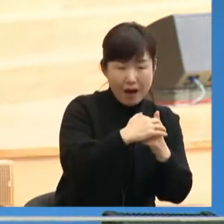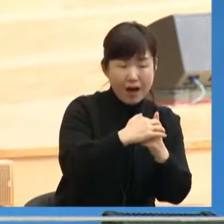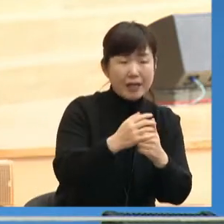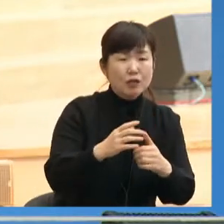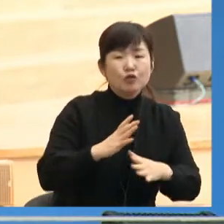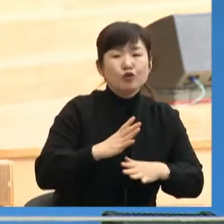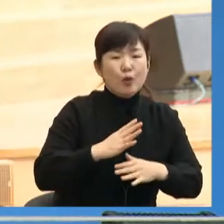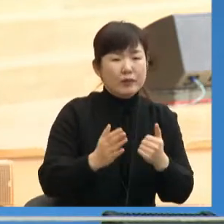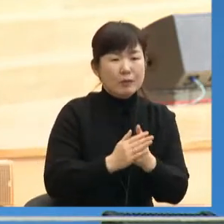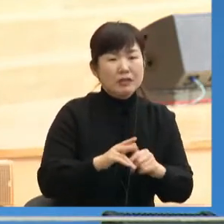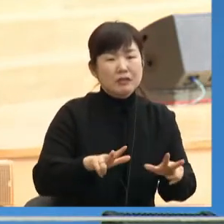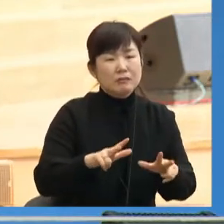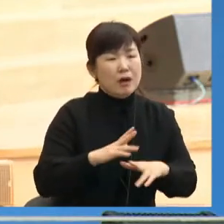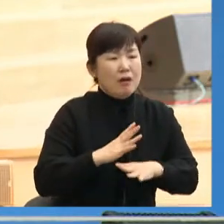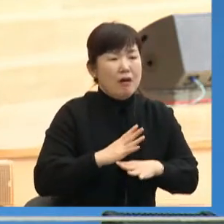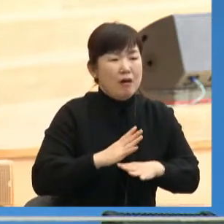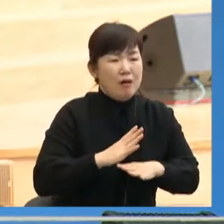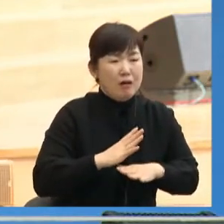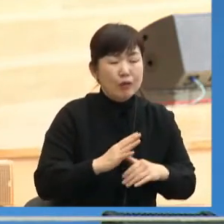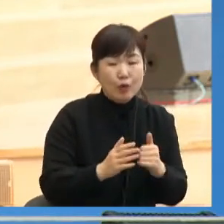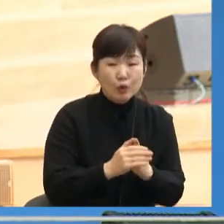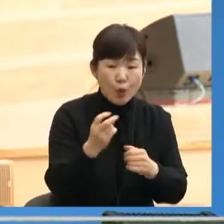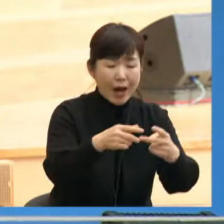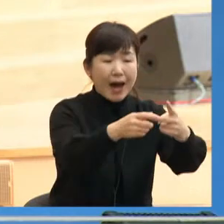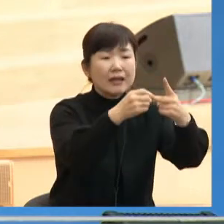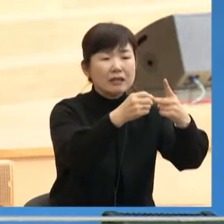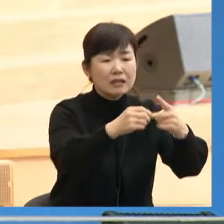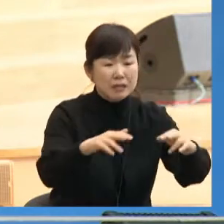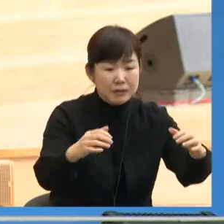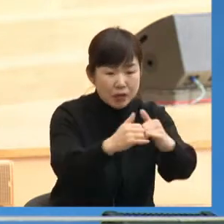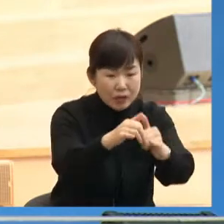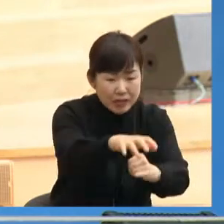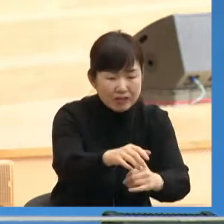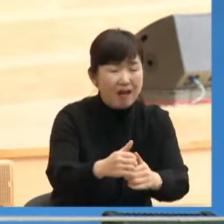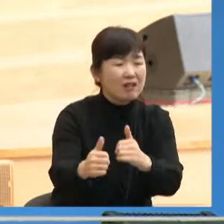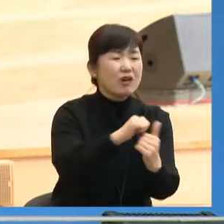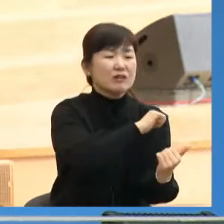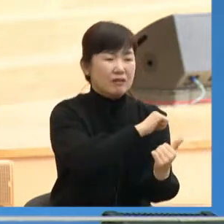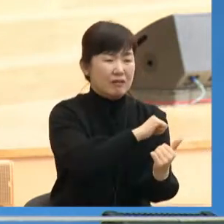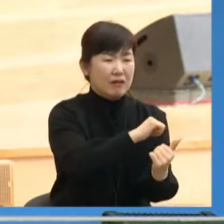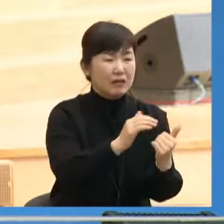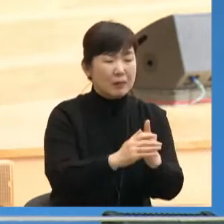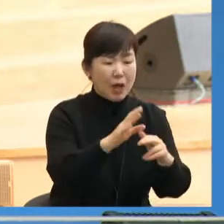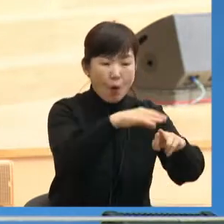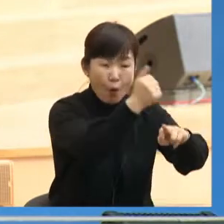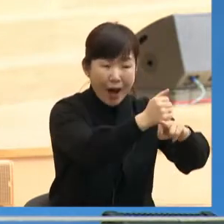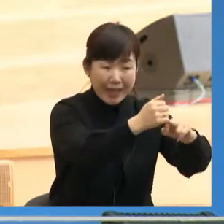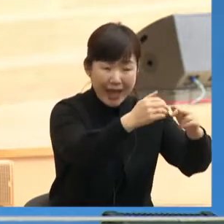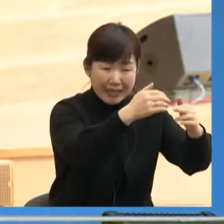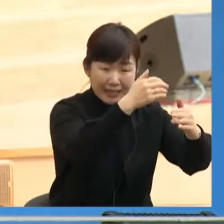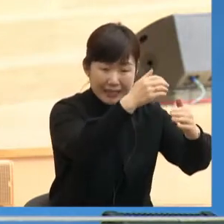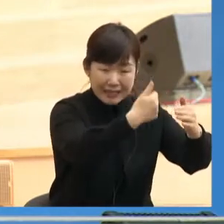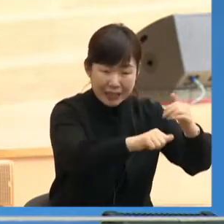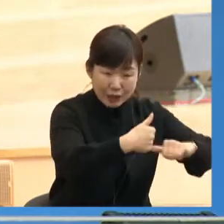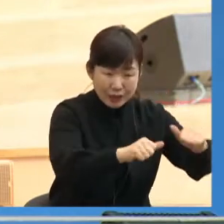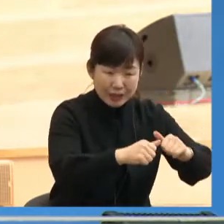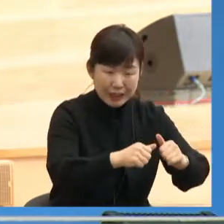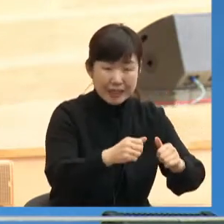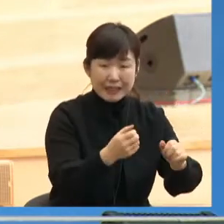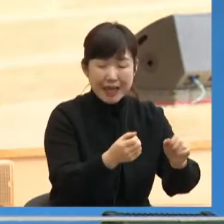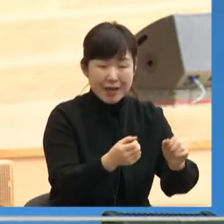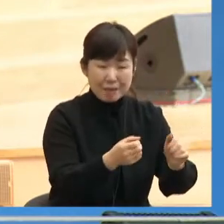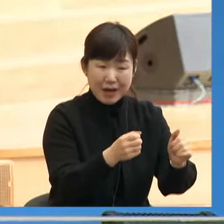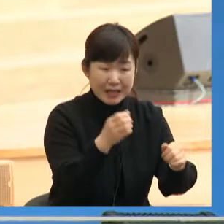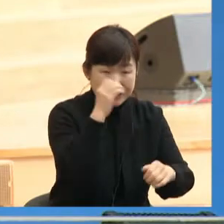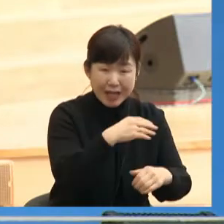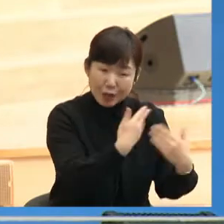두려움 때문에 무서웠고, 또 하나는 여러분 전쟁에서 졌어요. 그러니까 왕가의 사람들을 살려둘 리가 없기 때문에 이 사람들이